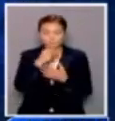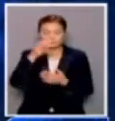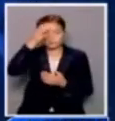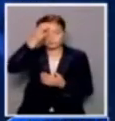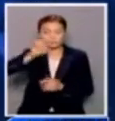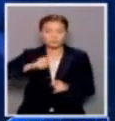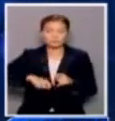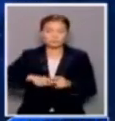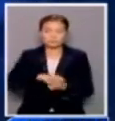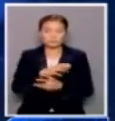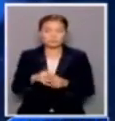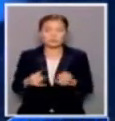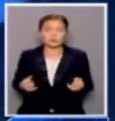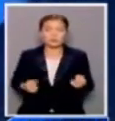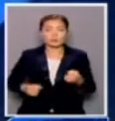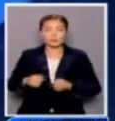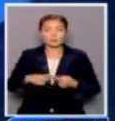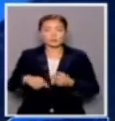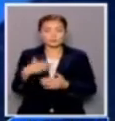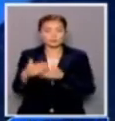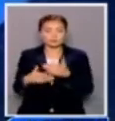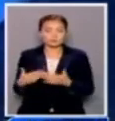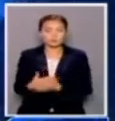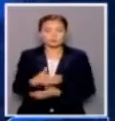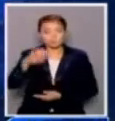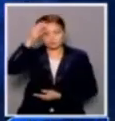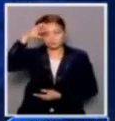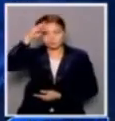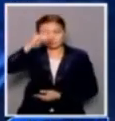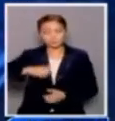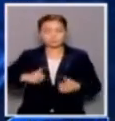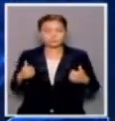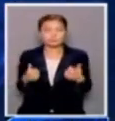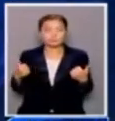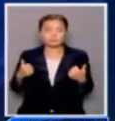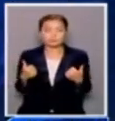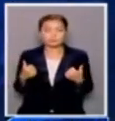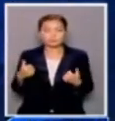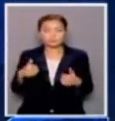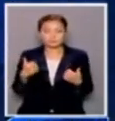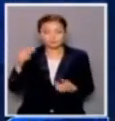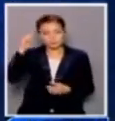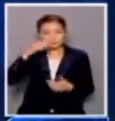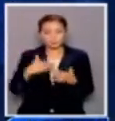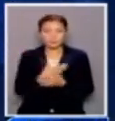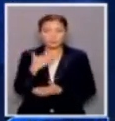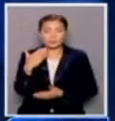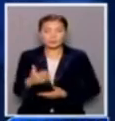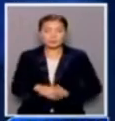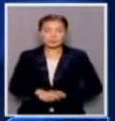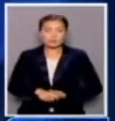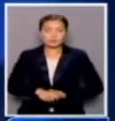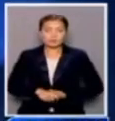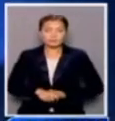білімдерімді сараптай келе кәсіби тұрғыдан жаңа білім алуға дағдыларды үйренуге өзімді